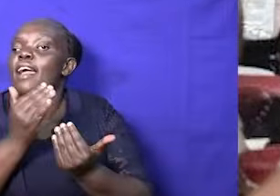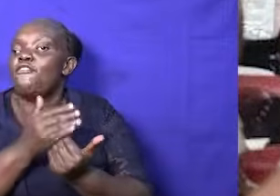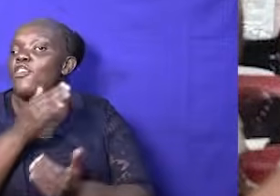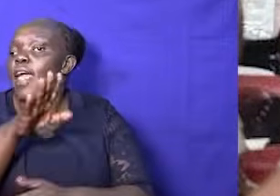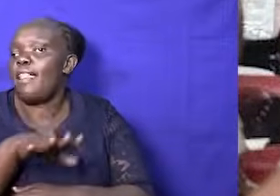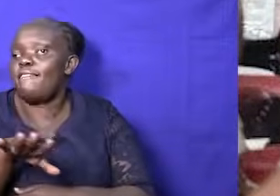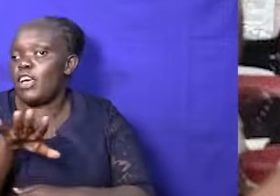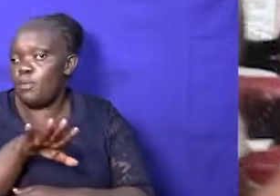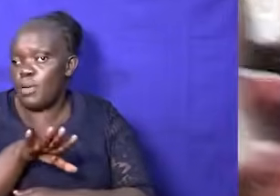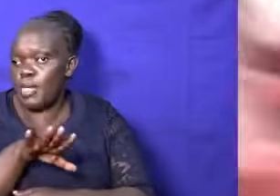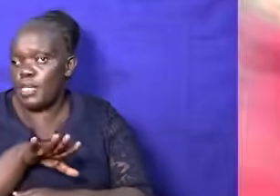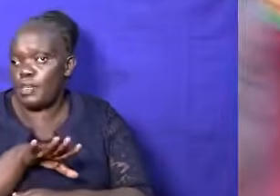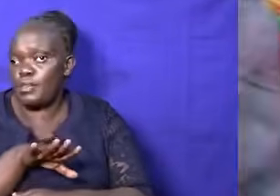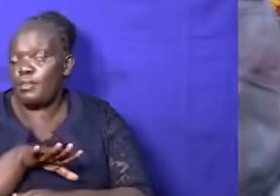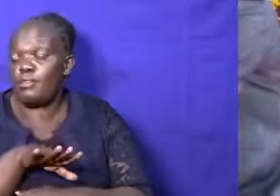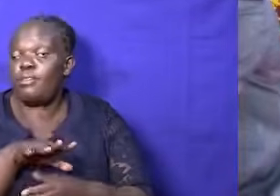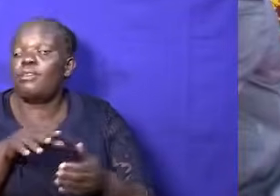mazingira.